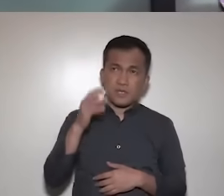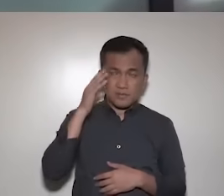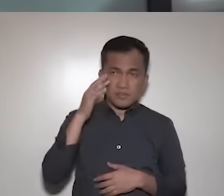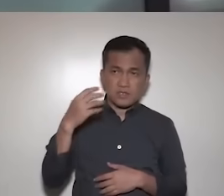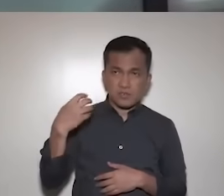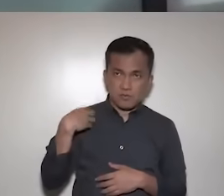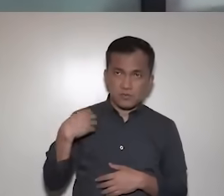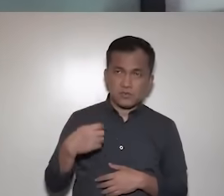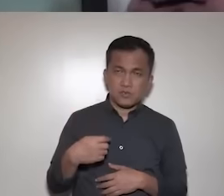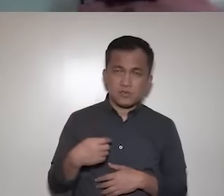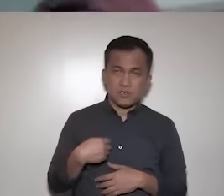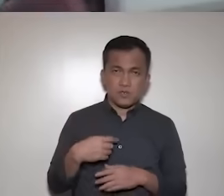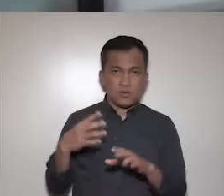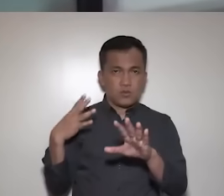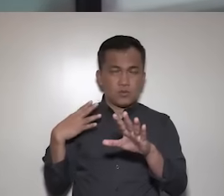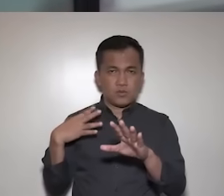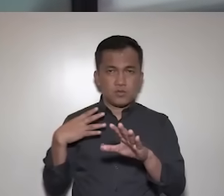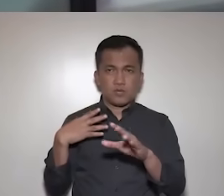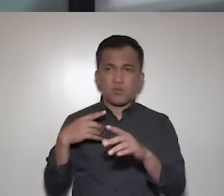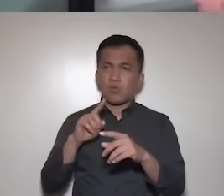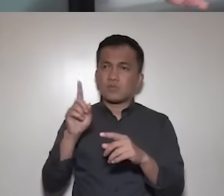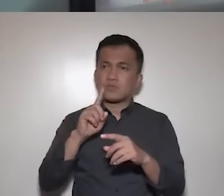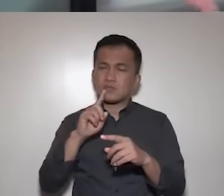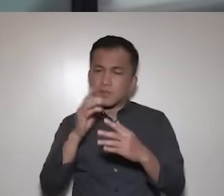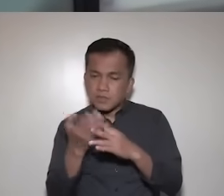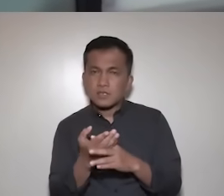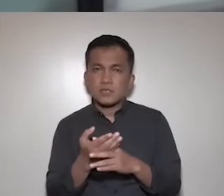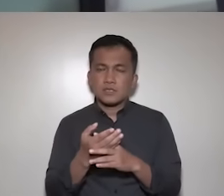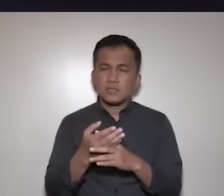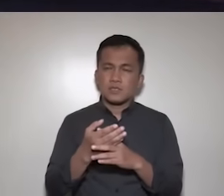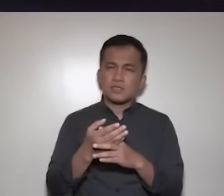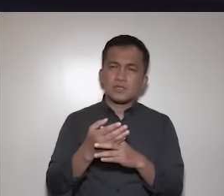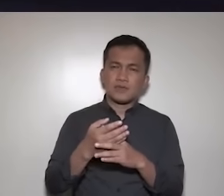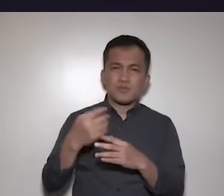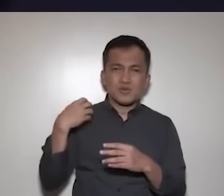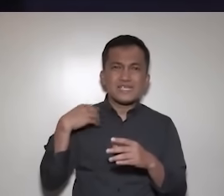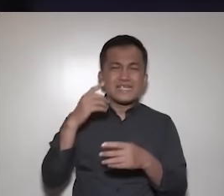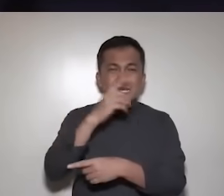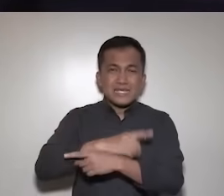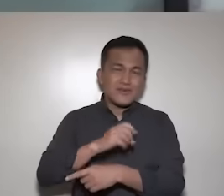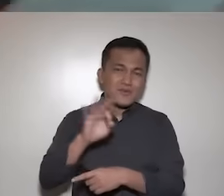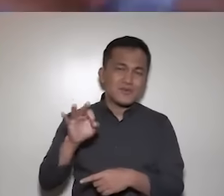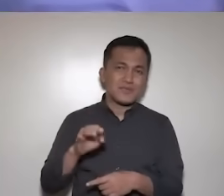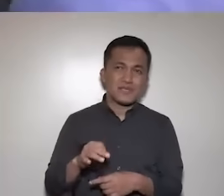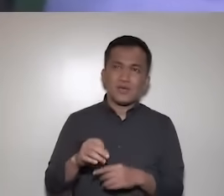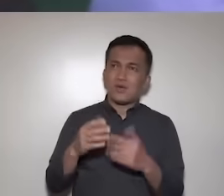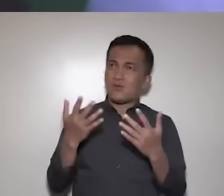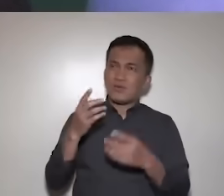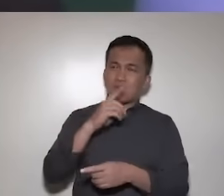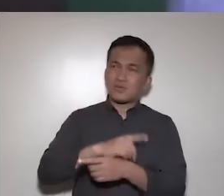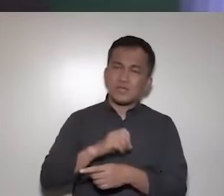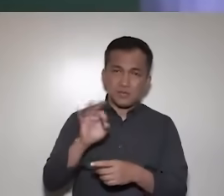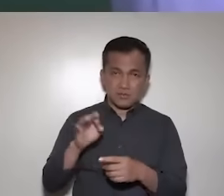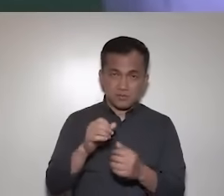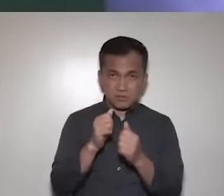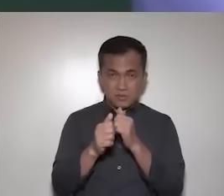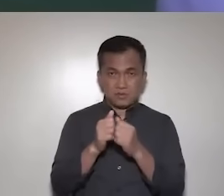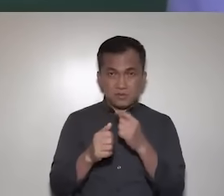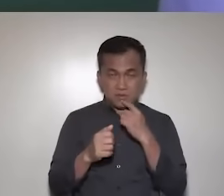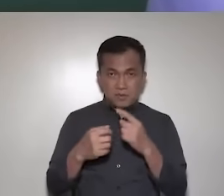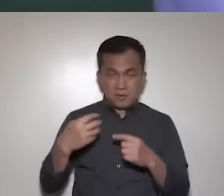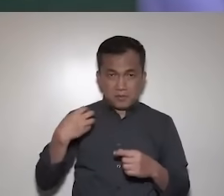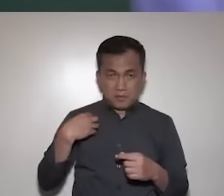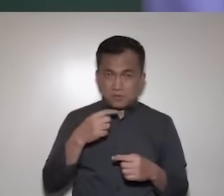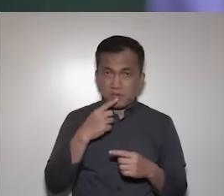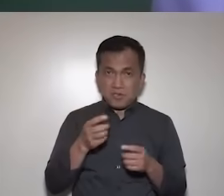ng amo ko, sir. Teka muna, anong pakialam ng amo? Eh, day off nyo po yun. Wala po akong day off, sir. So, ibig sabihin, sabi ng yung amo